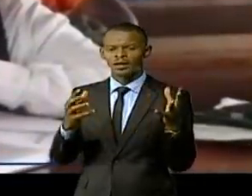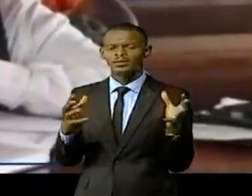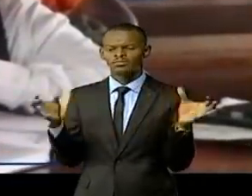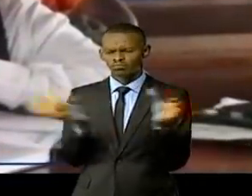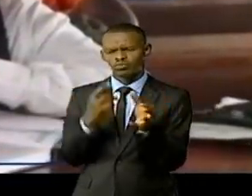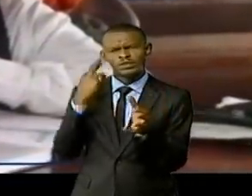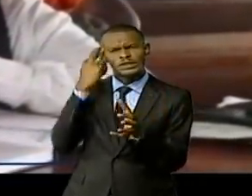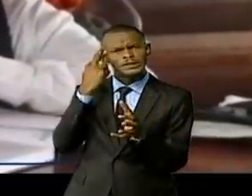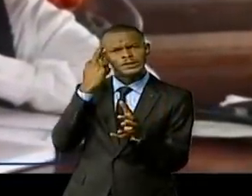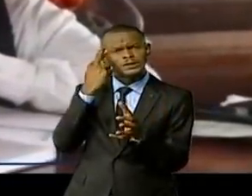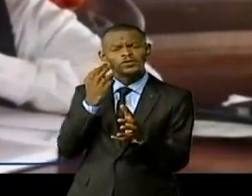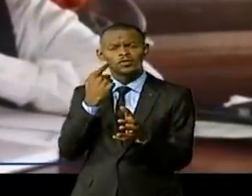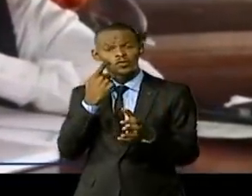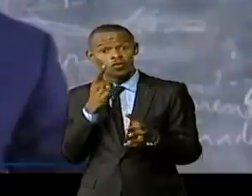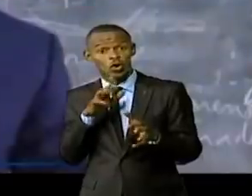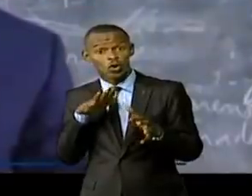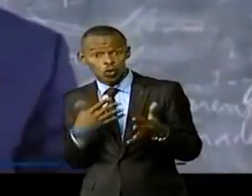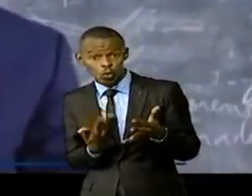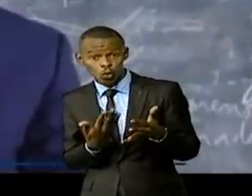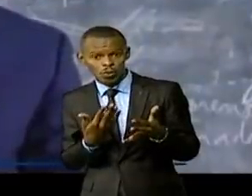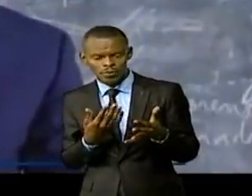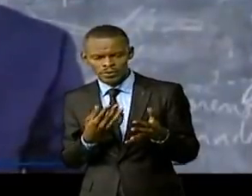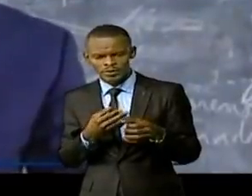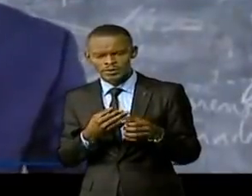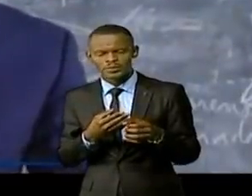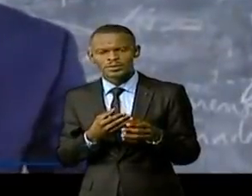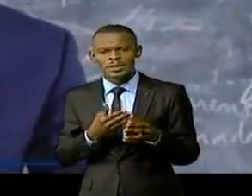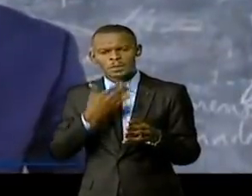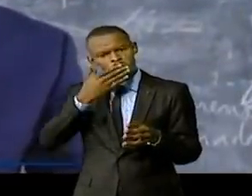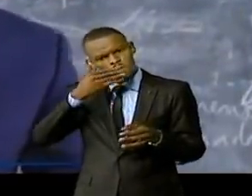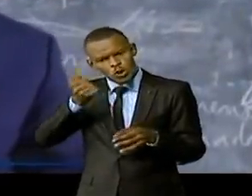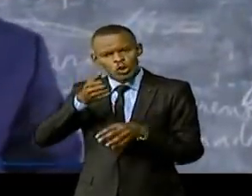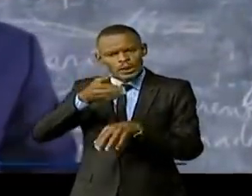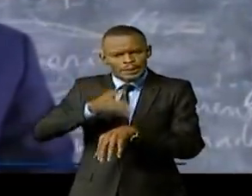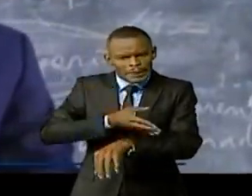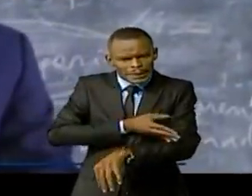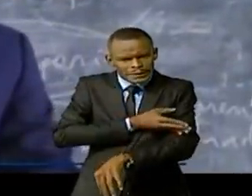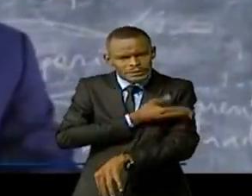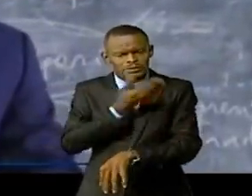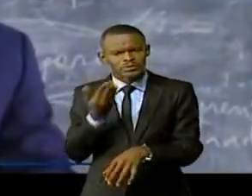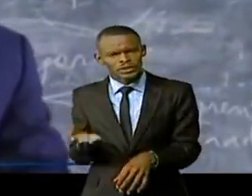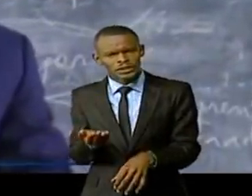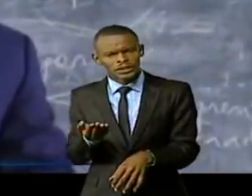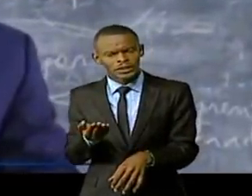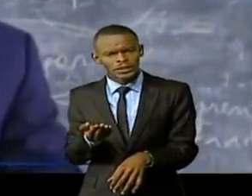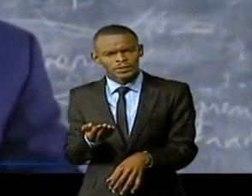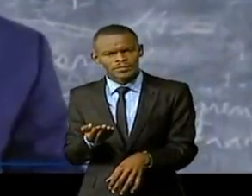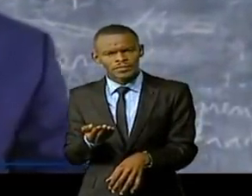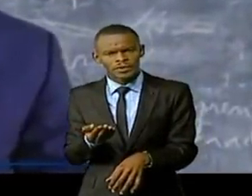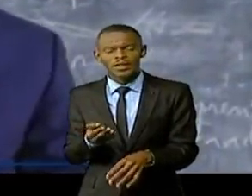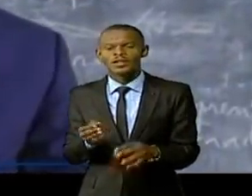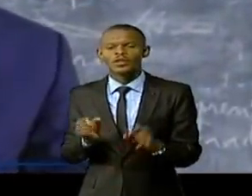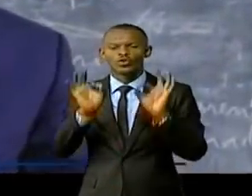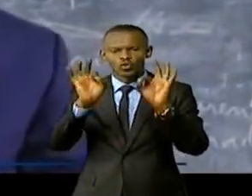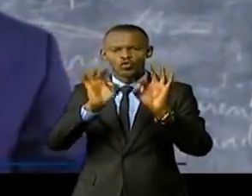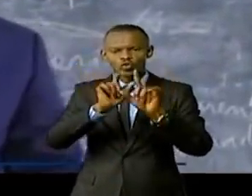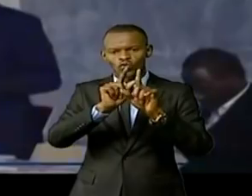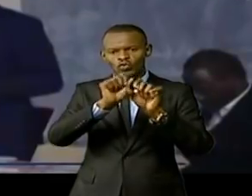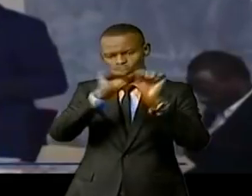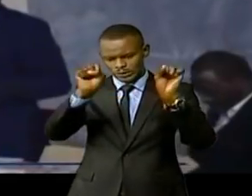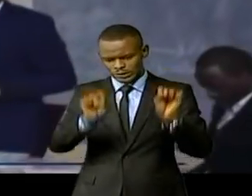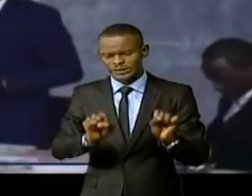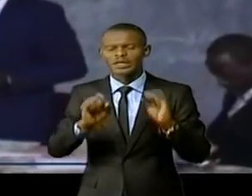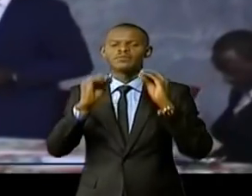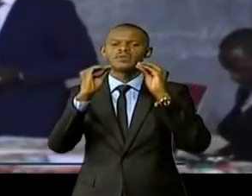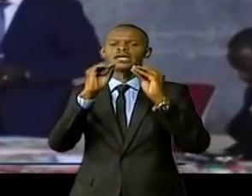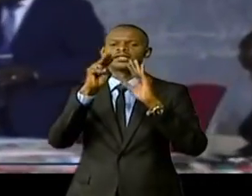afin de redresser, de requalifier et d'innover notre système d'enseignement.